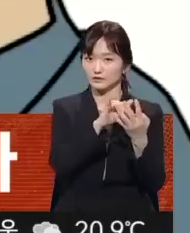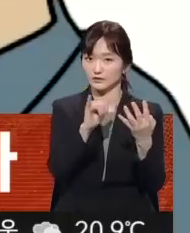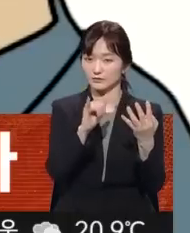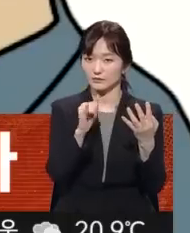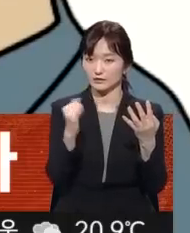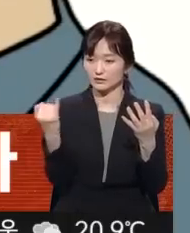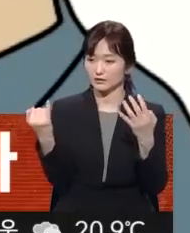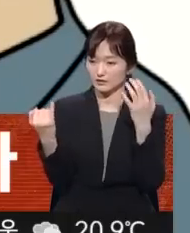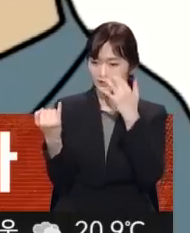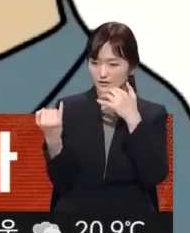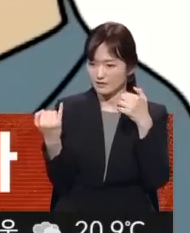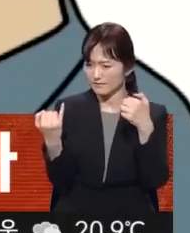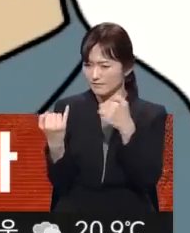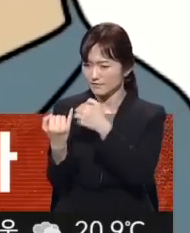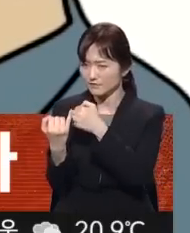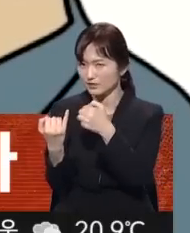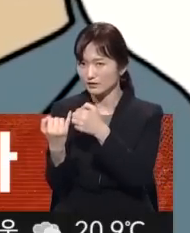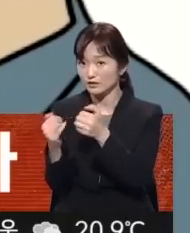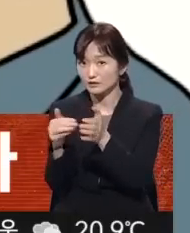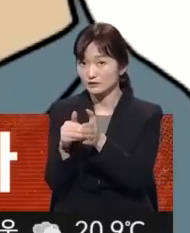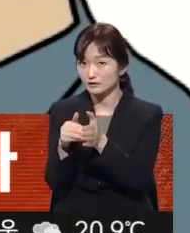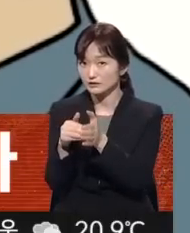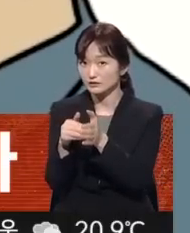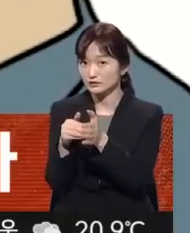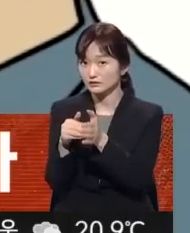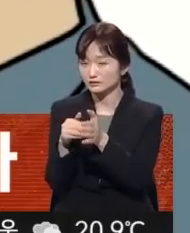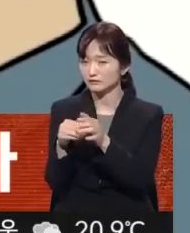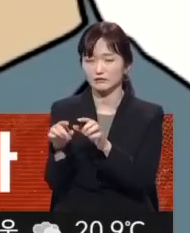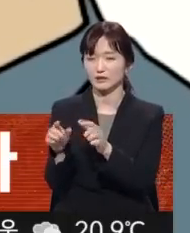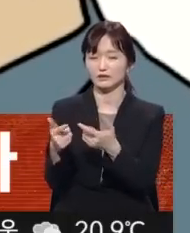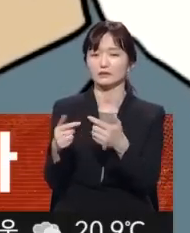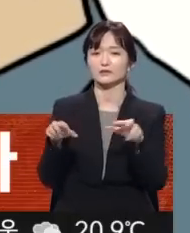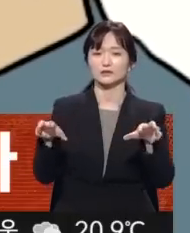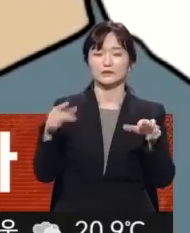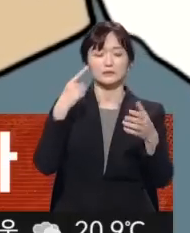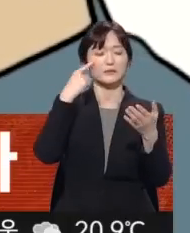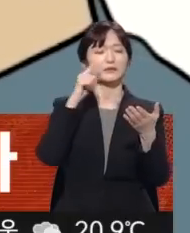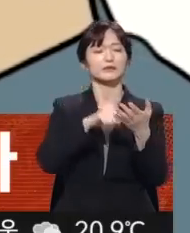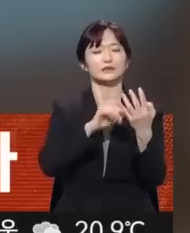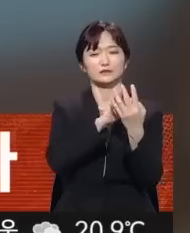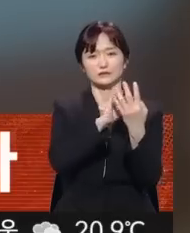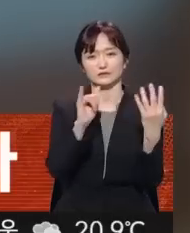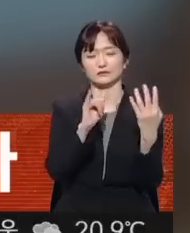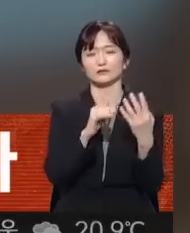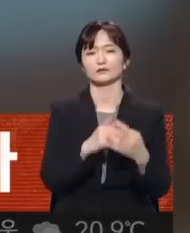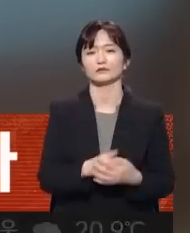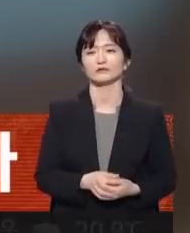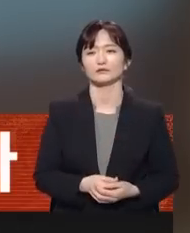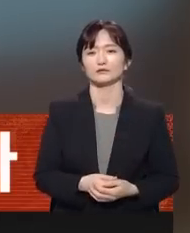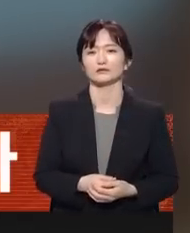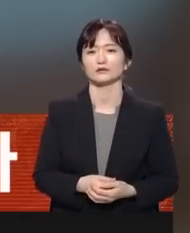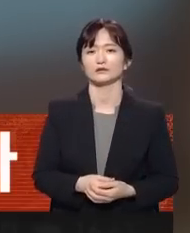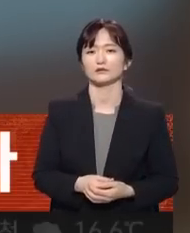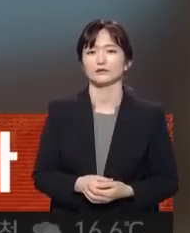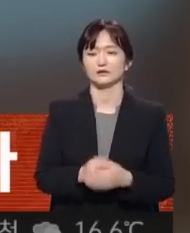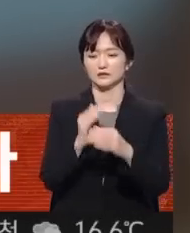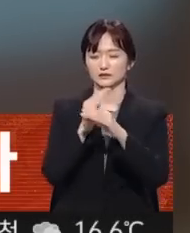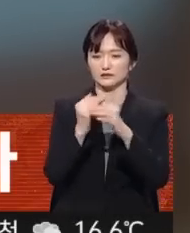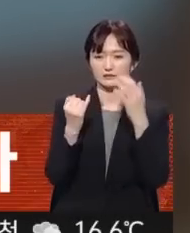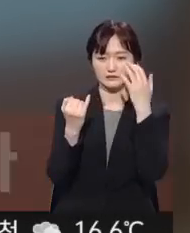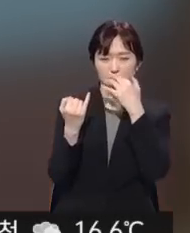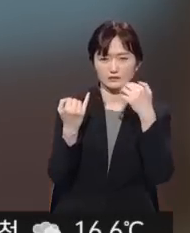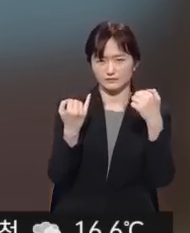그럴 가능성이 충분히 있지요 그렇지만 지금 드러난 사실은 4명입니다 자 지금 보면 준 감각이 될 수 있어요